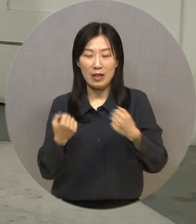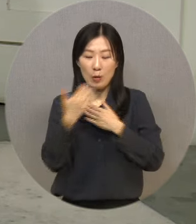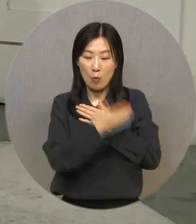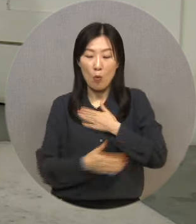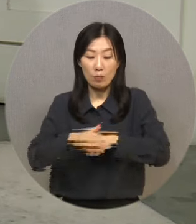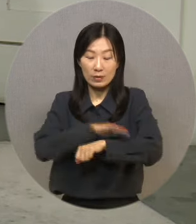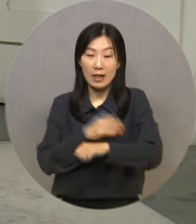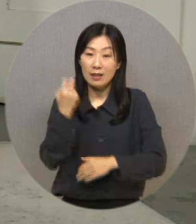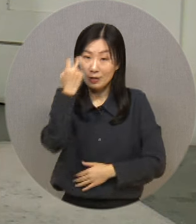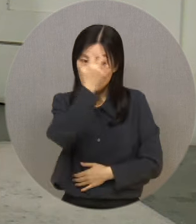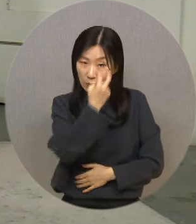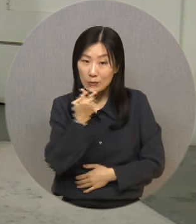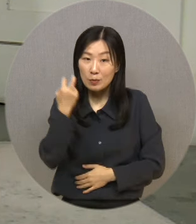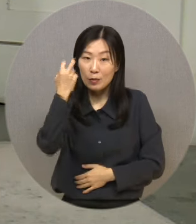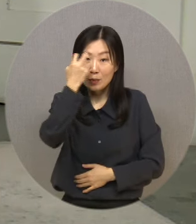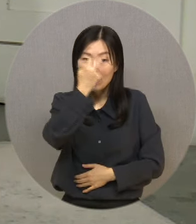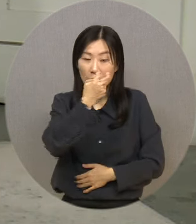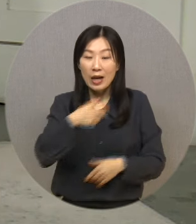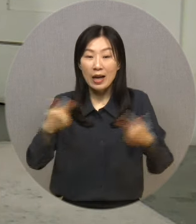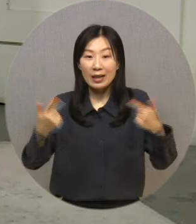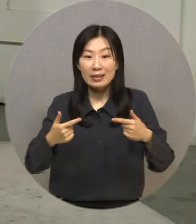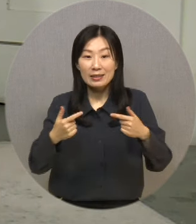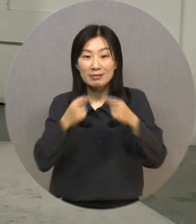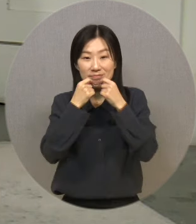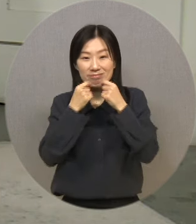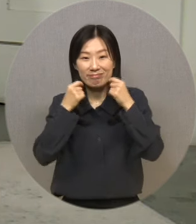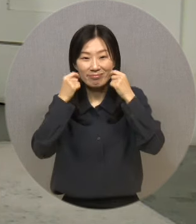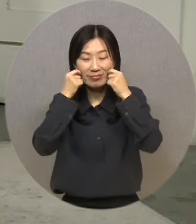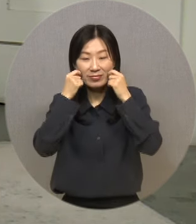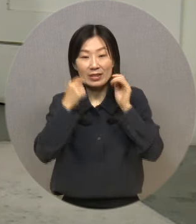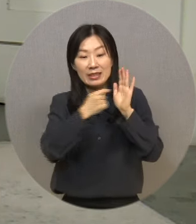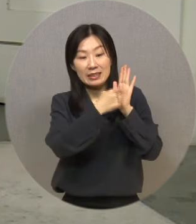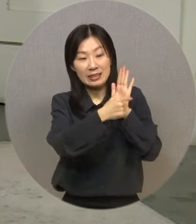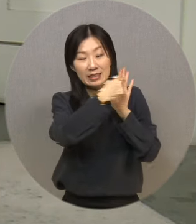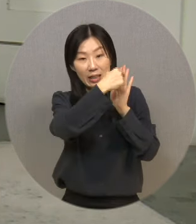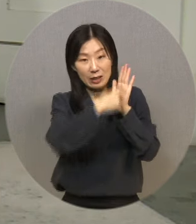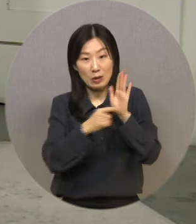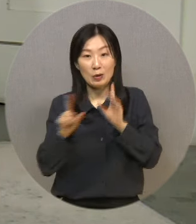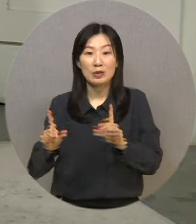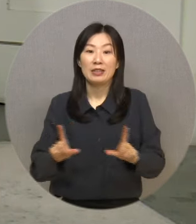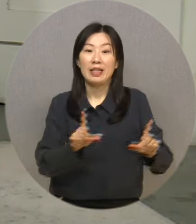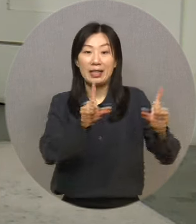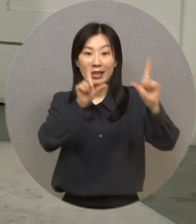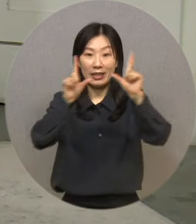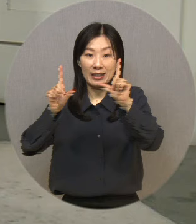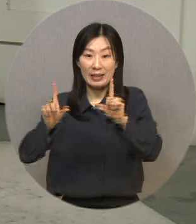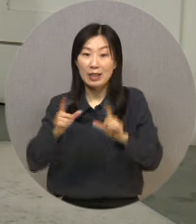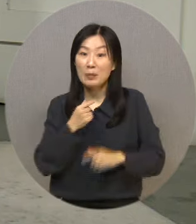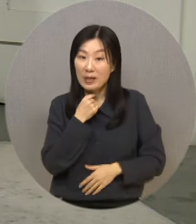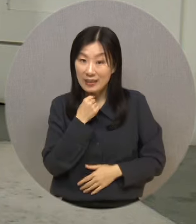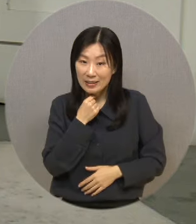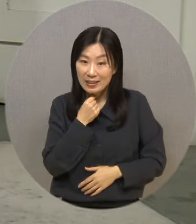잘 돌보고 항상 명랑하고 긍정적으로 살아가기를 바란다.